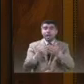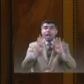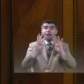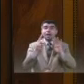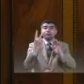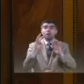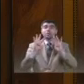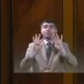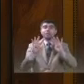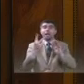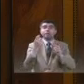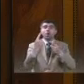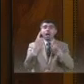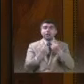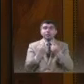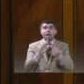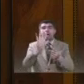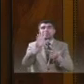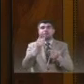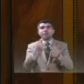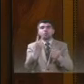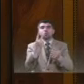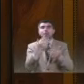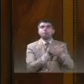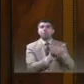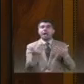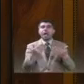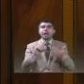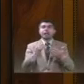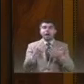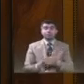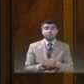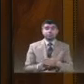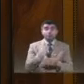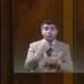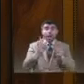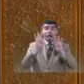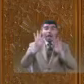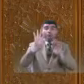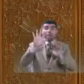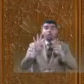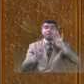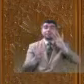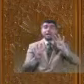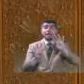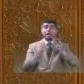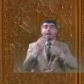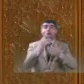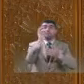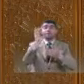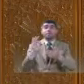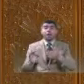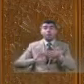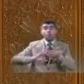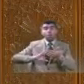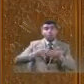و2011 يلاه كتوصل 5.2 مليار، مما يعني أن 85% من المداخل المحصلة